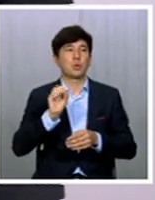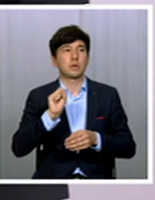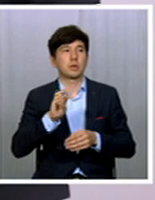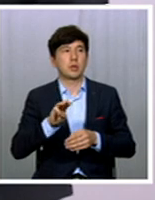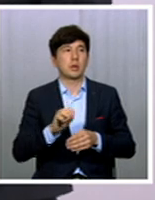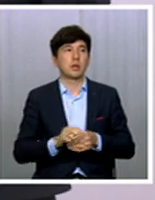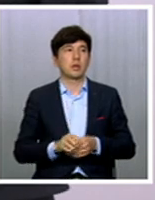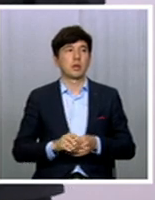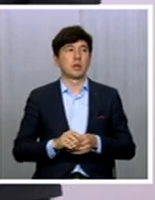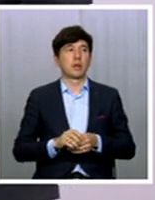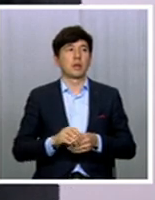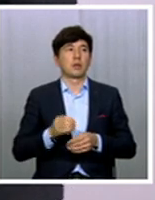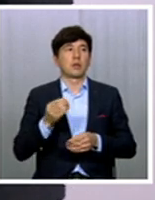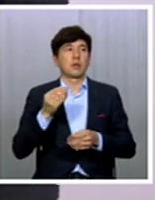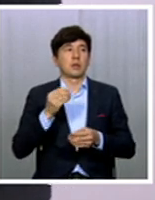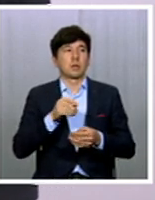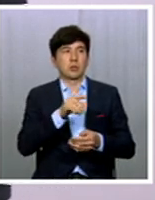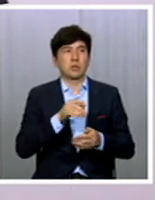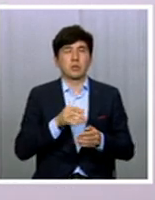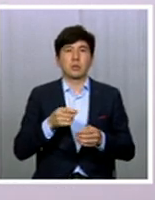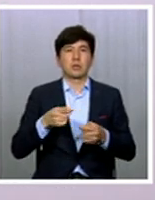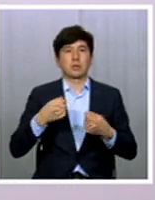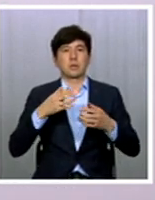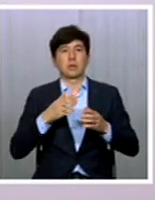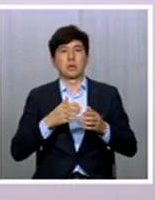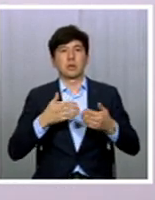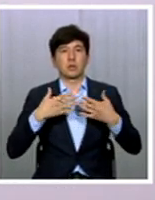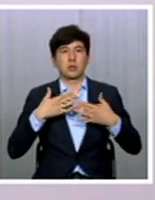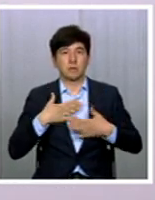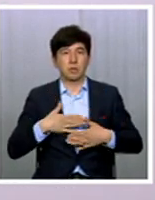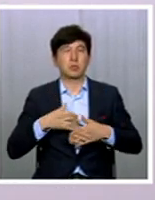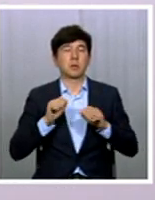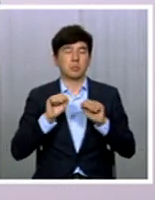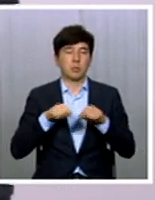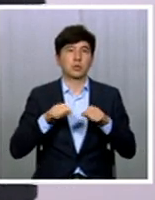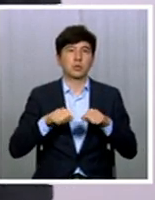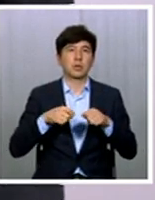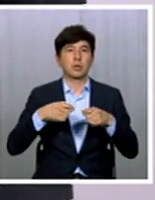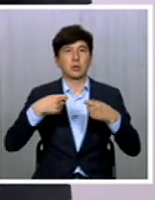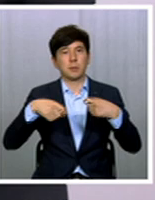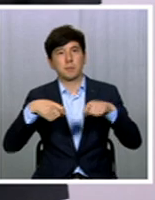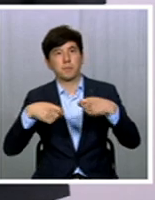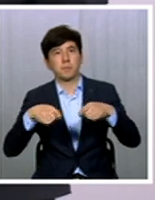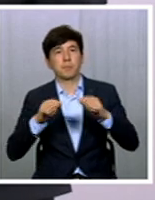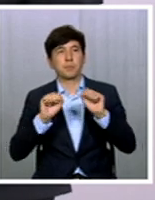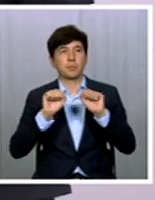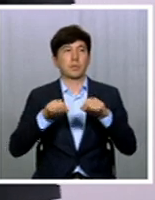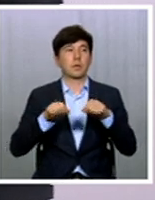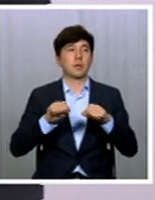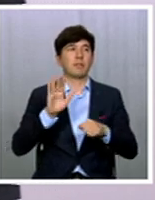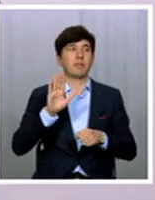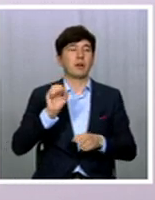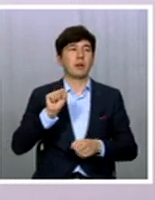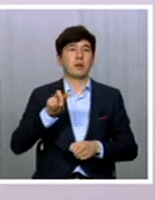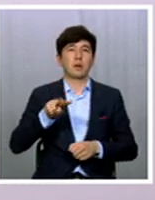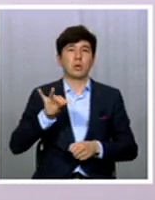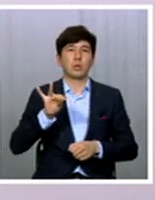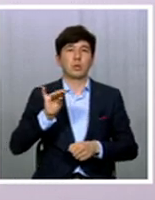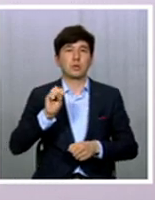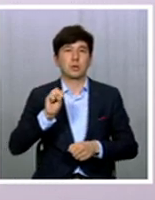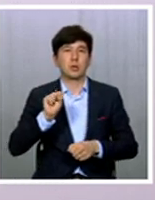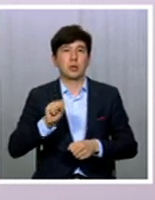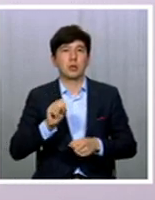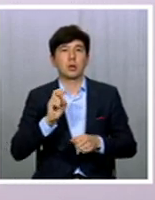жүзеге асылатын орын болып табылады. Негізгі мақсаты шетел валютасының құнын білдіретін валюта курсын анықтау. Дүниежүзілік валюта